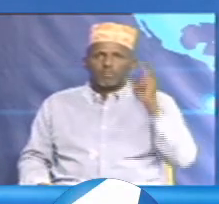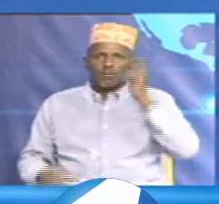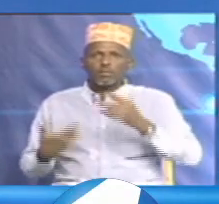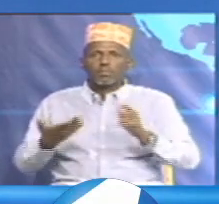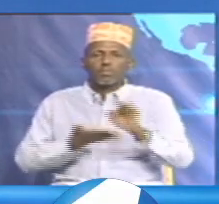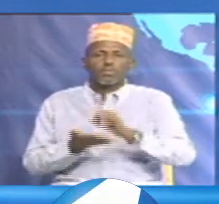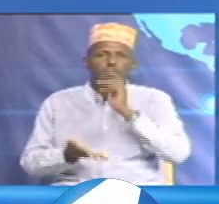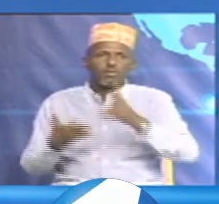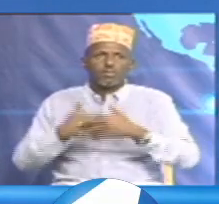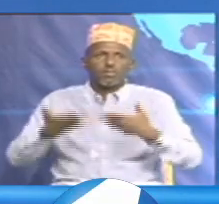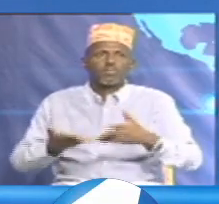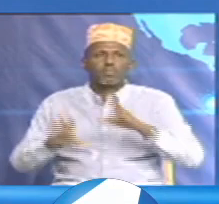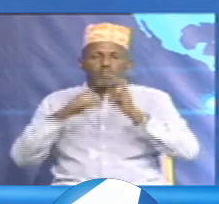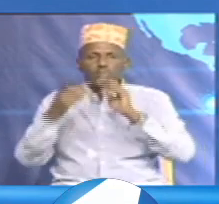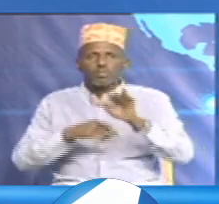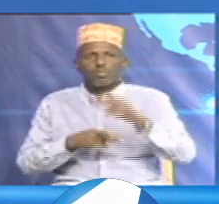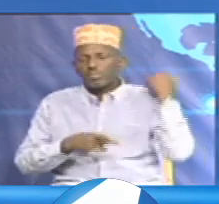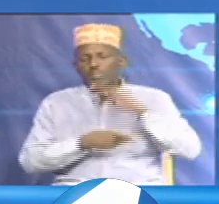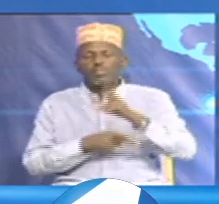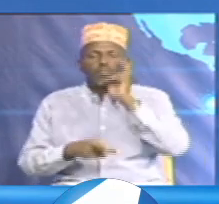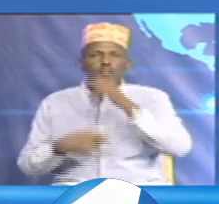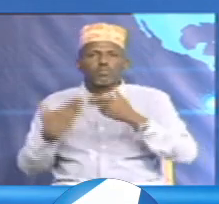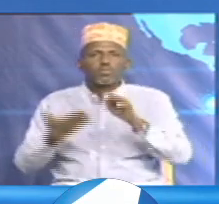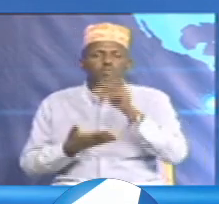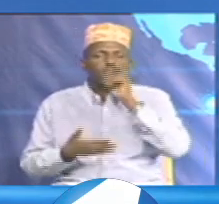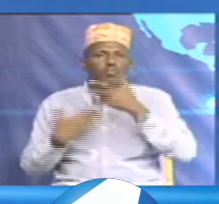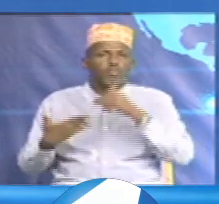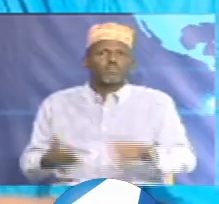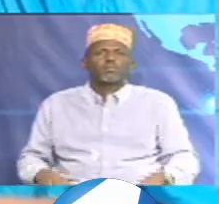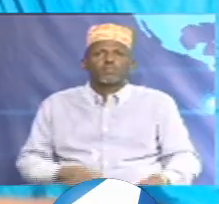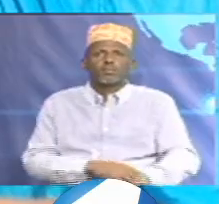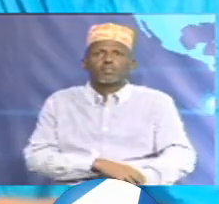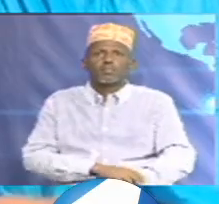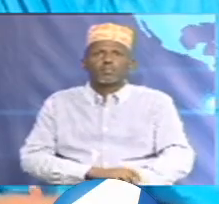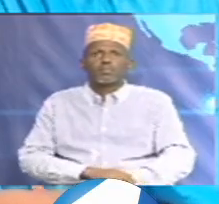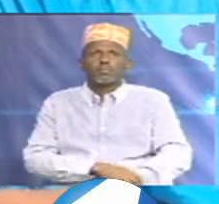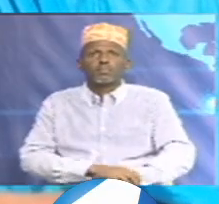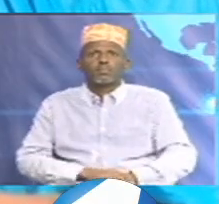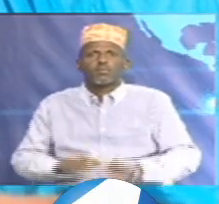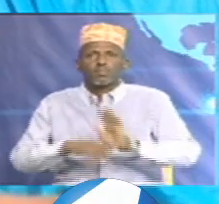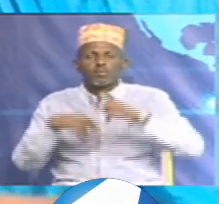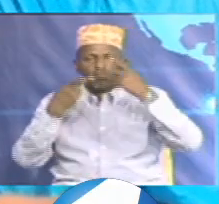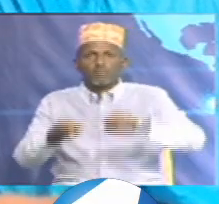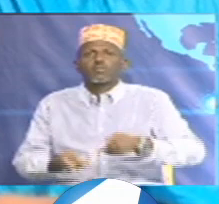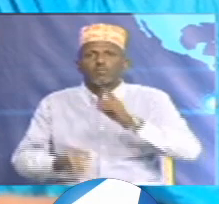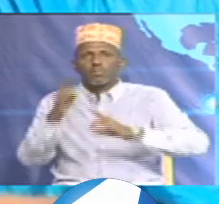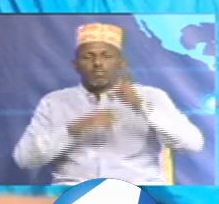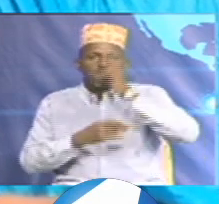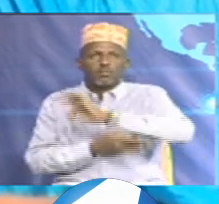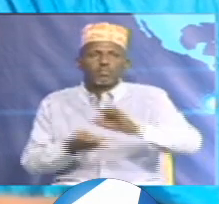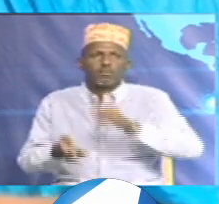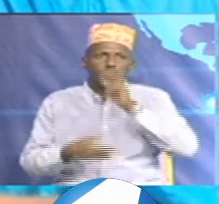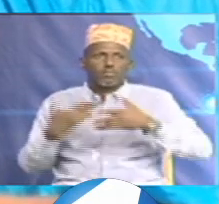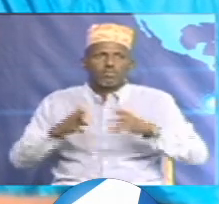Écoutons un extrait du discours du président de l'UPR, Ibrahim Cheikh Mdaoud. Votre présence à nos côtés illustre parfaitement